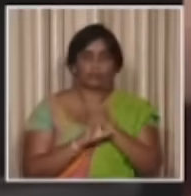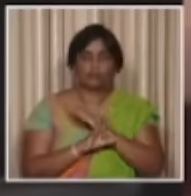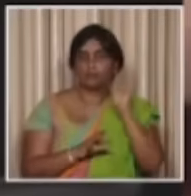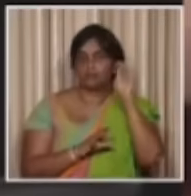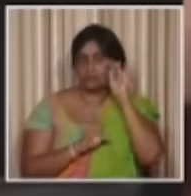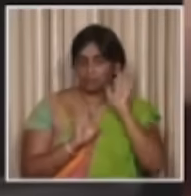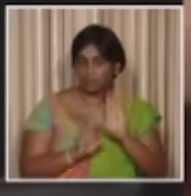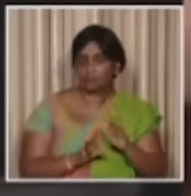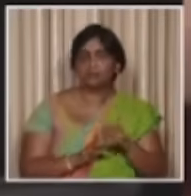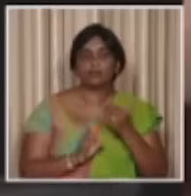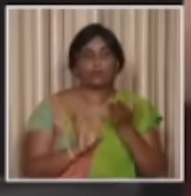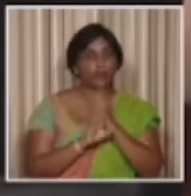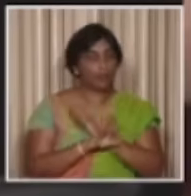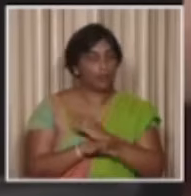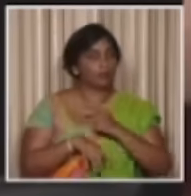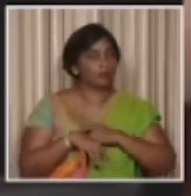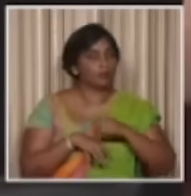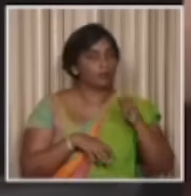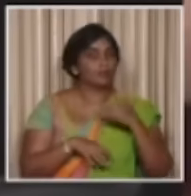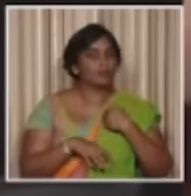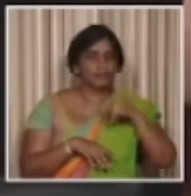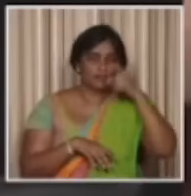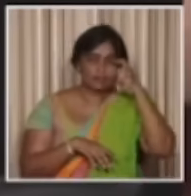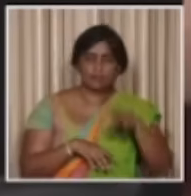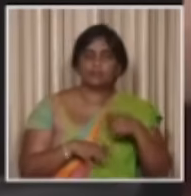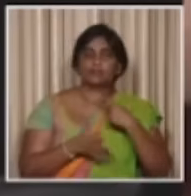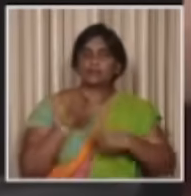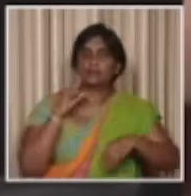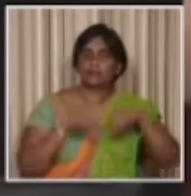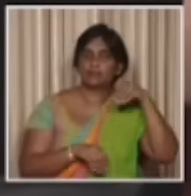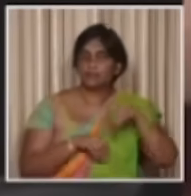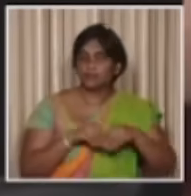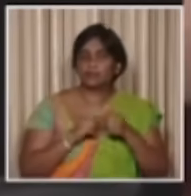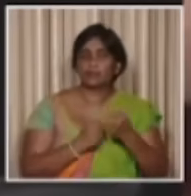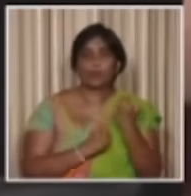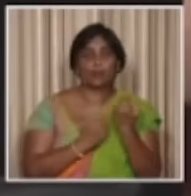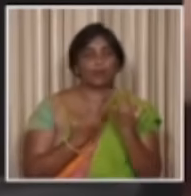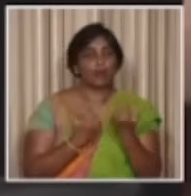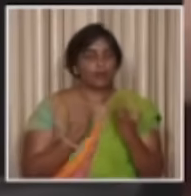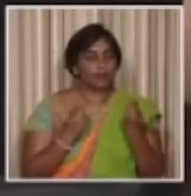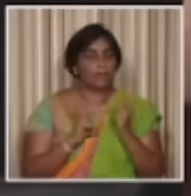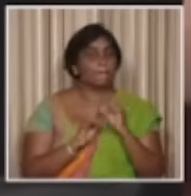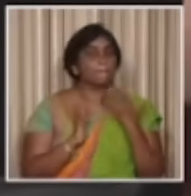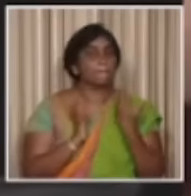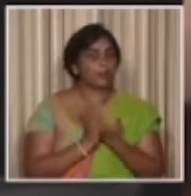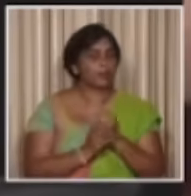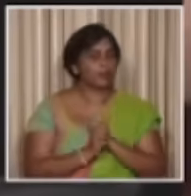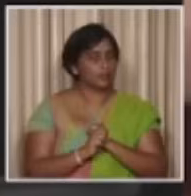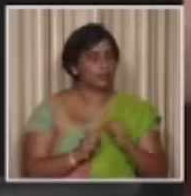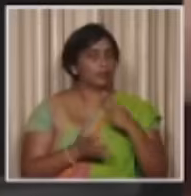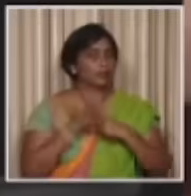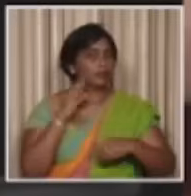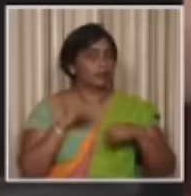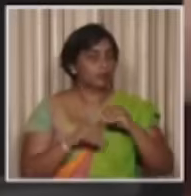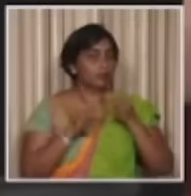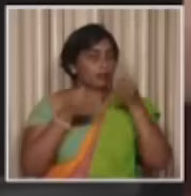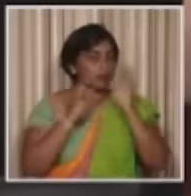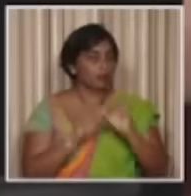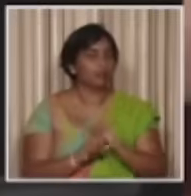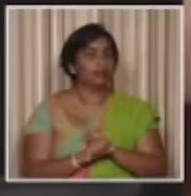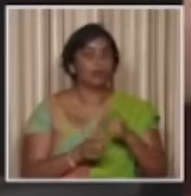අපිට දැනගන්න ලැබුණා පසුගිය කාලේ අපි දැක්කා දේශපාලනයේ ගණ්ඩ බලයේ ගණ්ඩ බැරි ප්‍රතිපත්තියක් නැති ප්‍රතිපත්තියක් හරියට